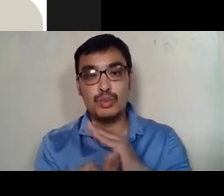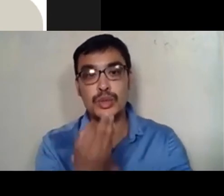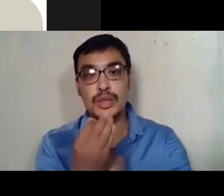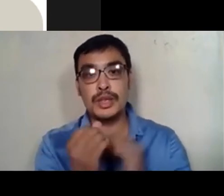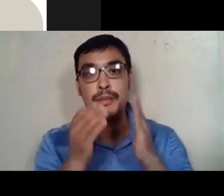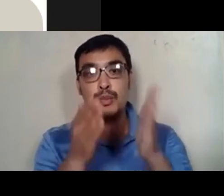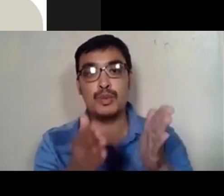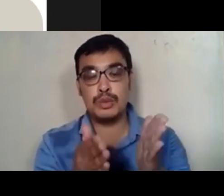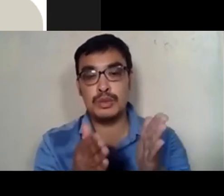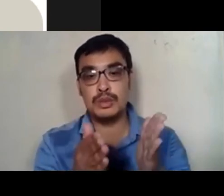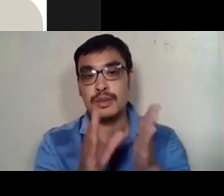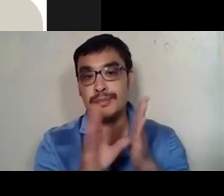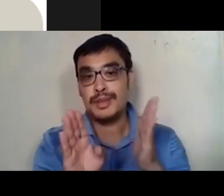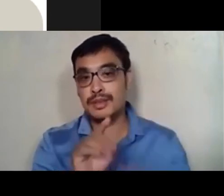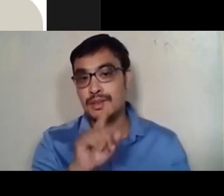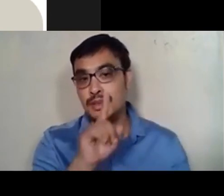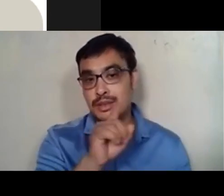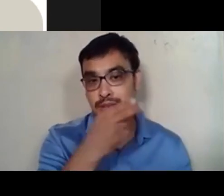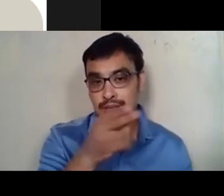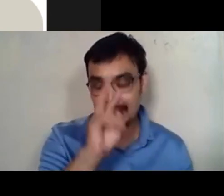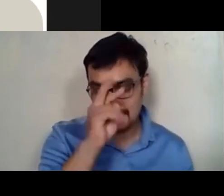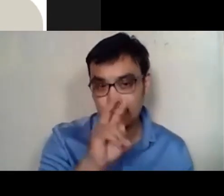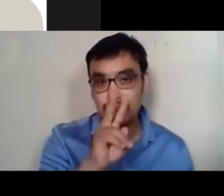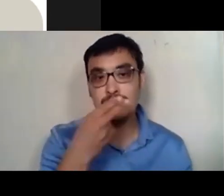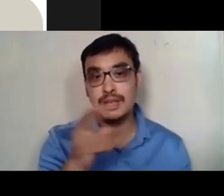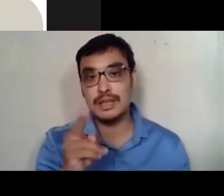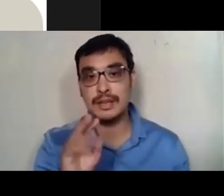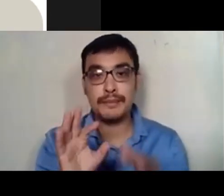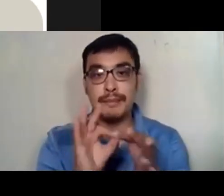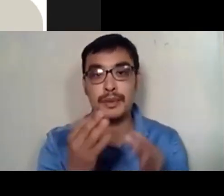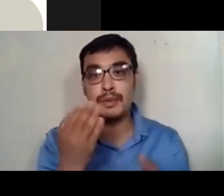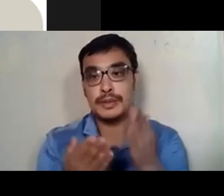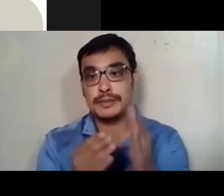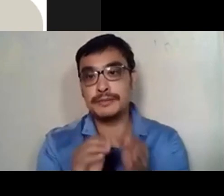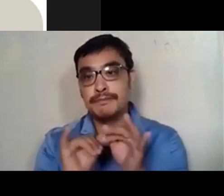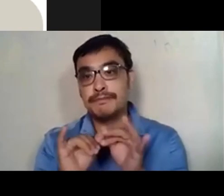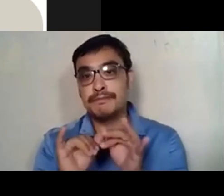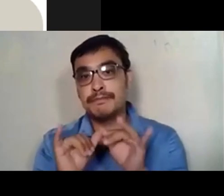गर्नुहुन्छ, फेसिलिटेट गरिदिनुहोस् न. हुन्छ सर, हस् हुन्छ.